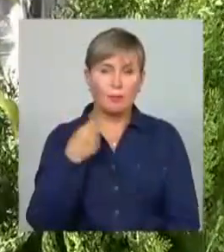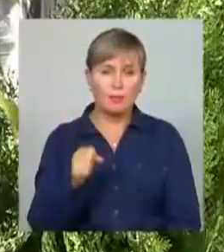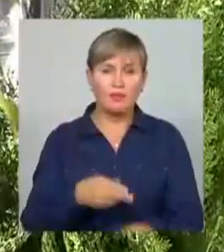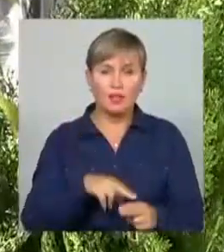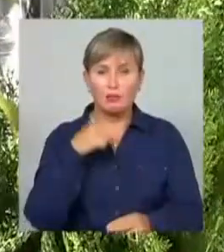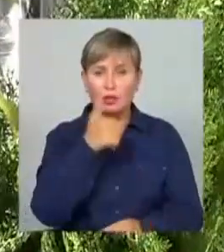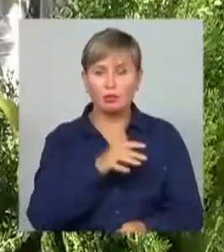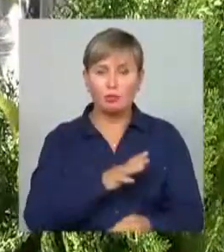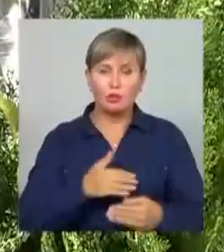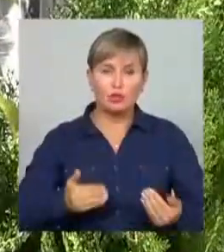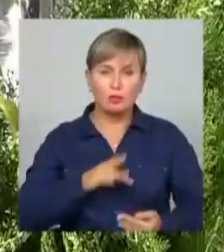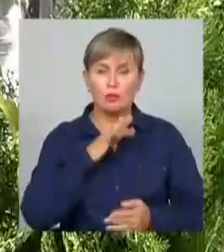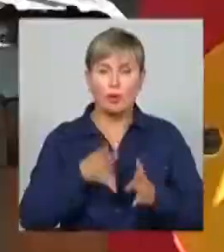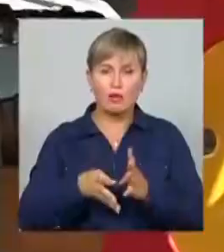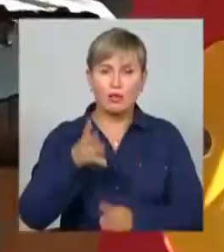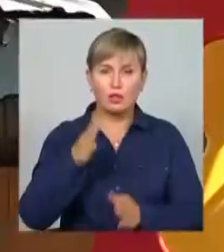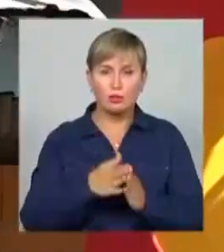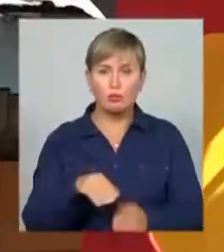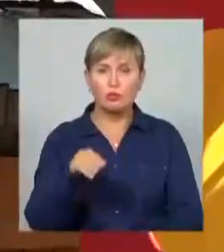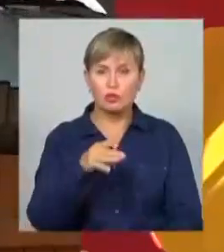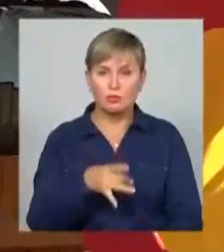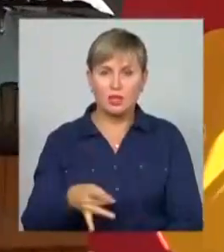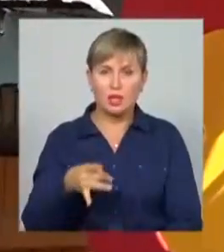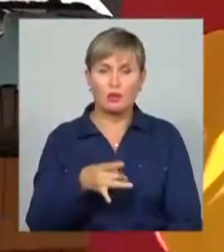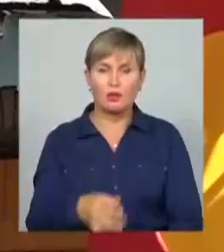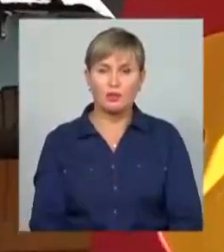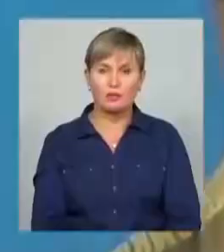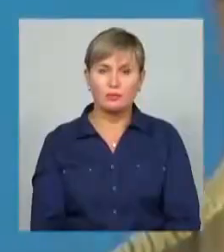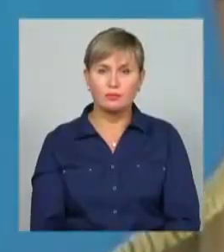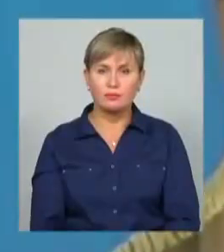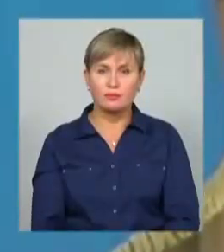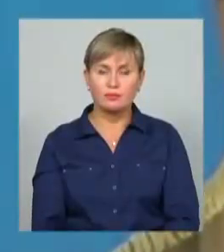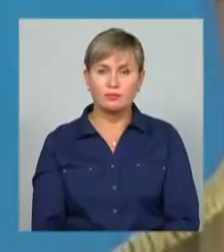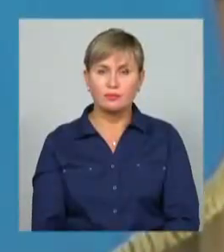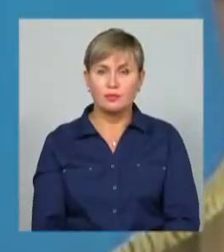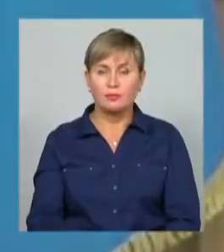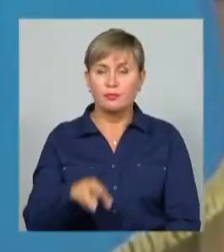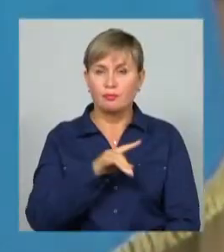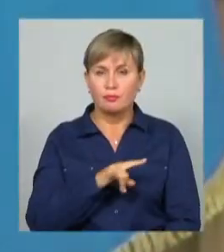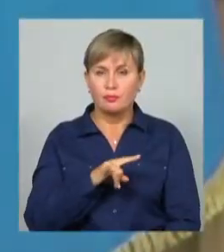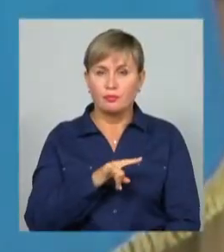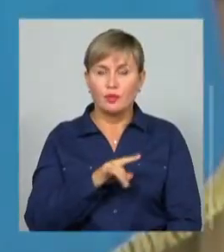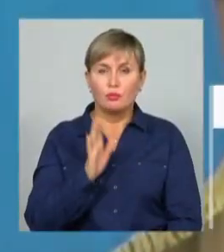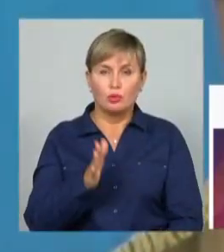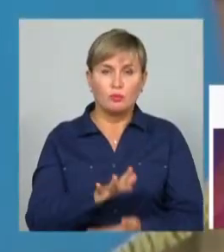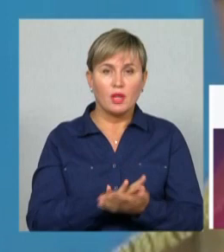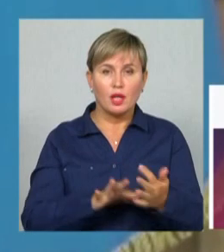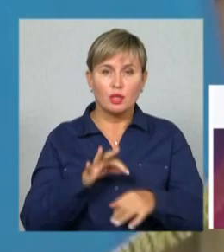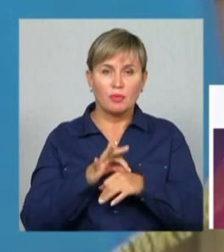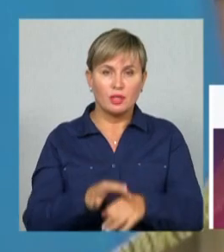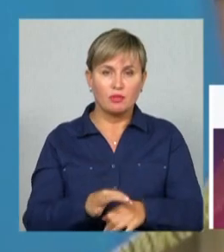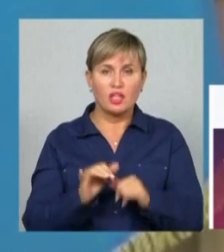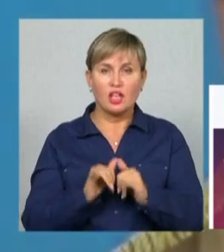этом году стали жители многоквартирного дома в Турксибском районе. Мы будем дальше